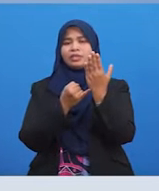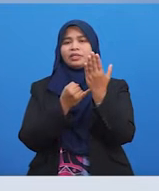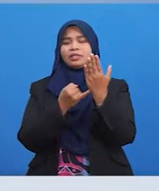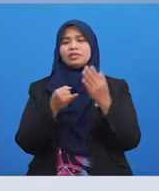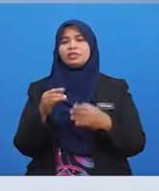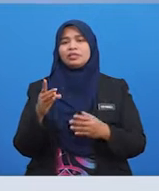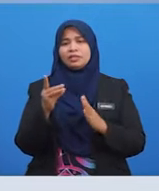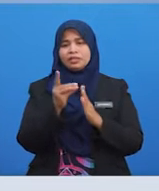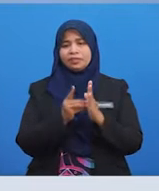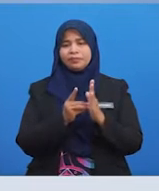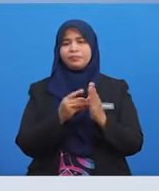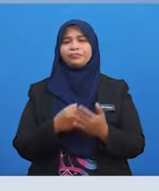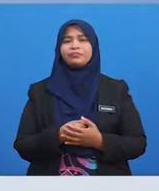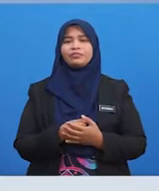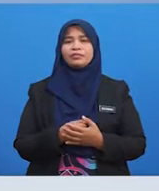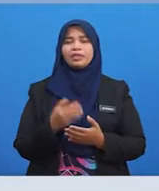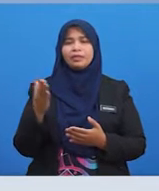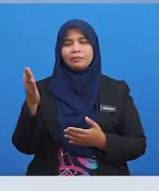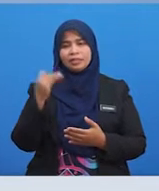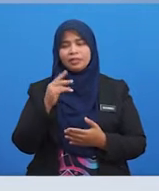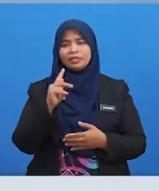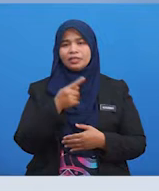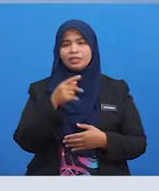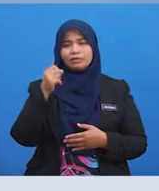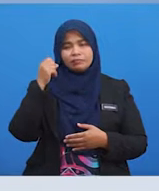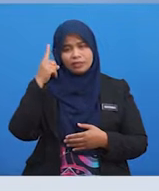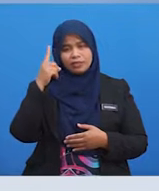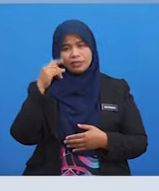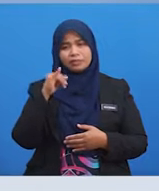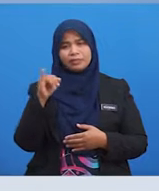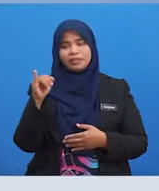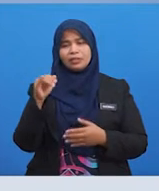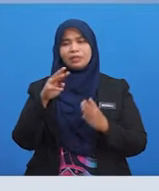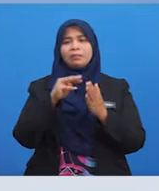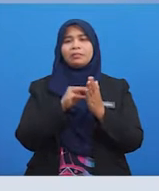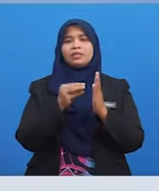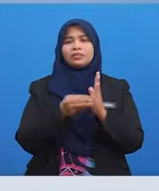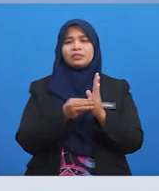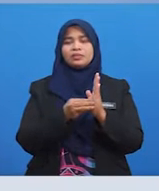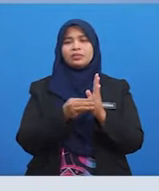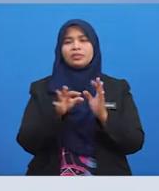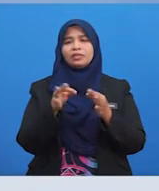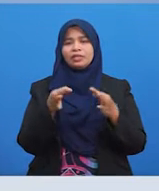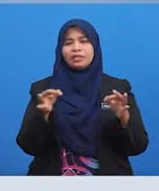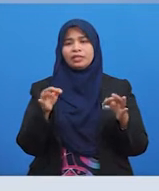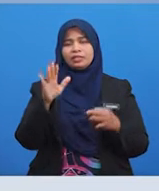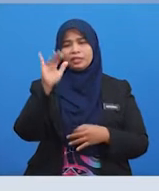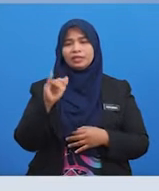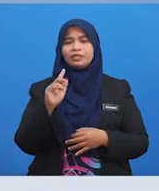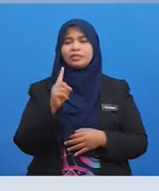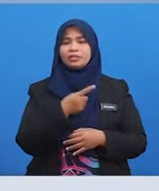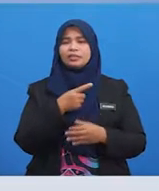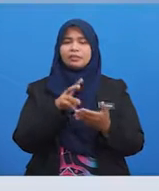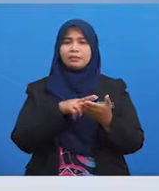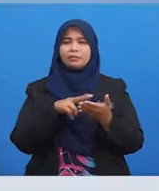ya, murid-murid. Mari kita fahami maksud ayat yang